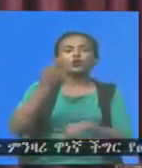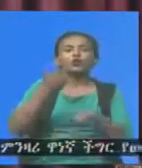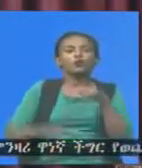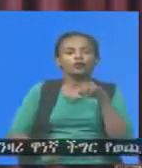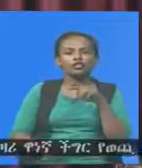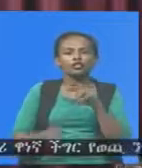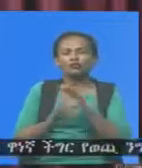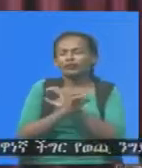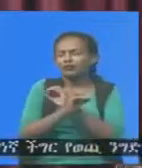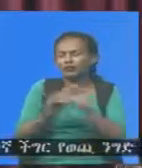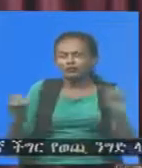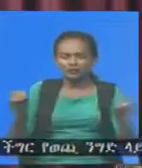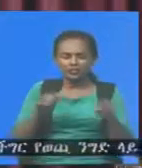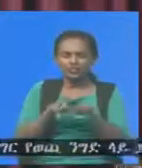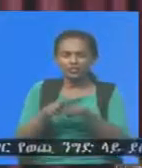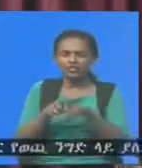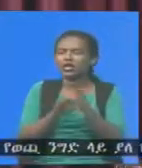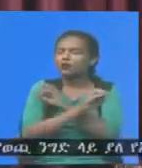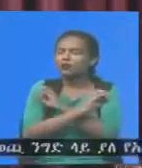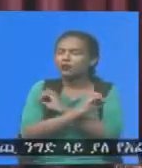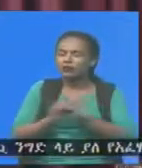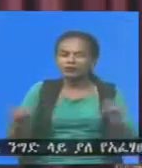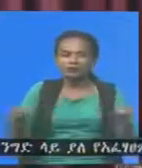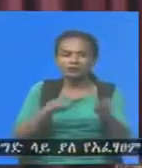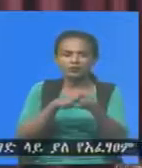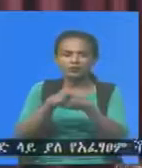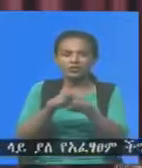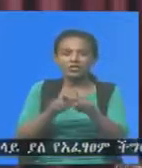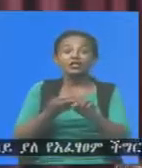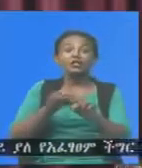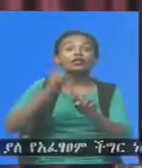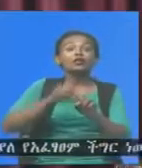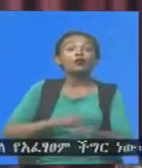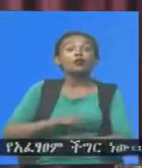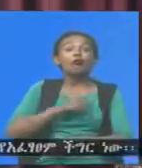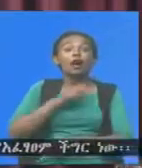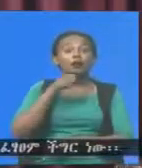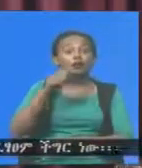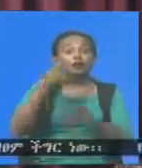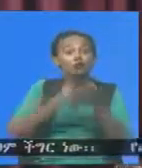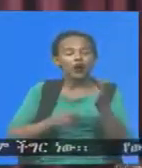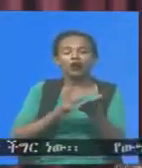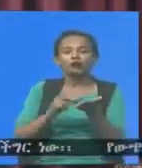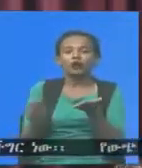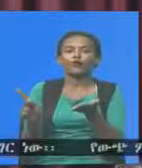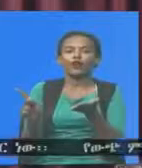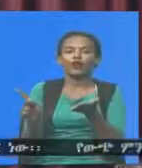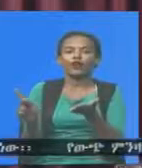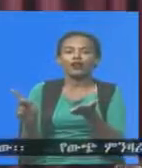በምንም ድርድር በምንም ስምምነት የማይመለስ ዋጋ ተከፍሏል።